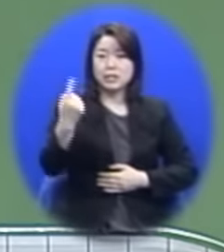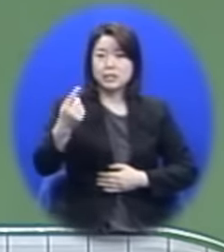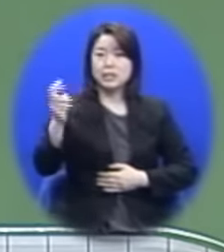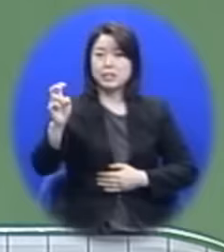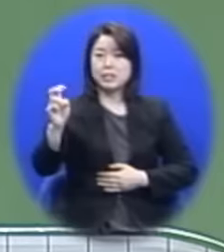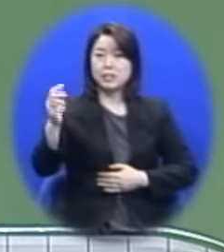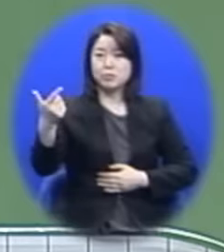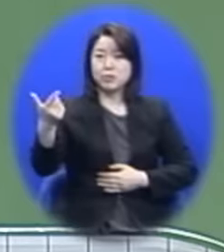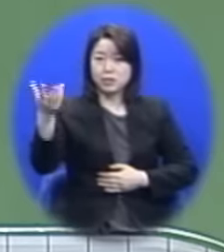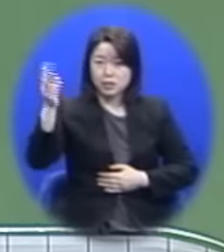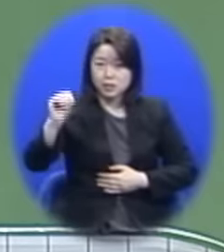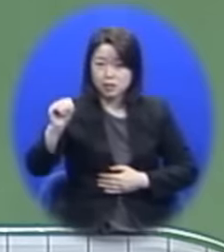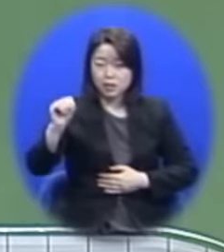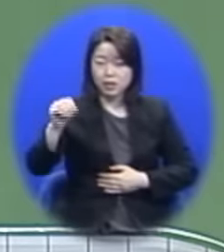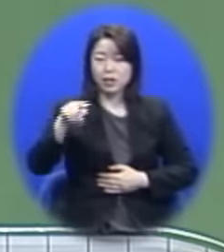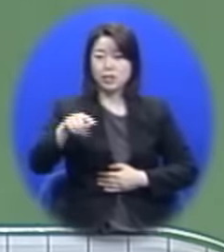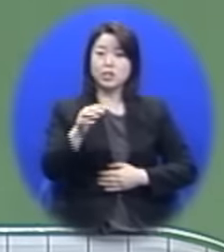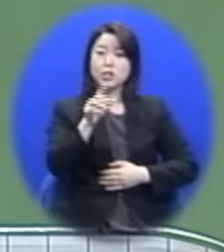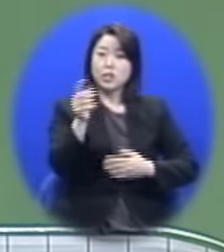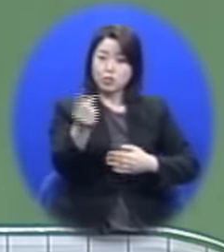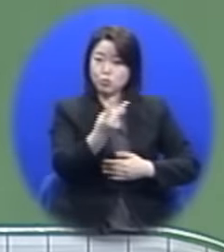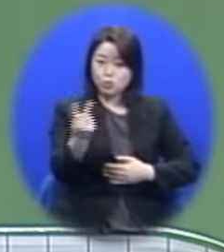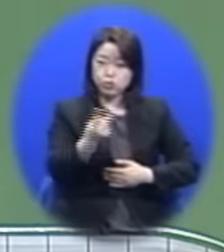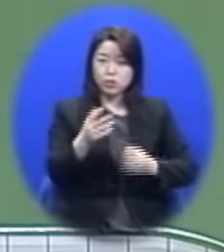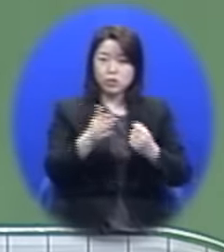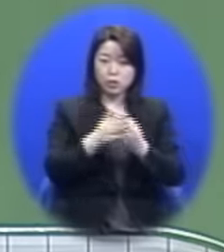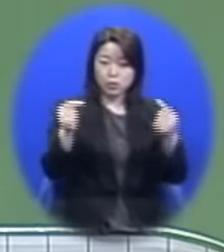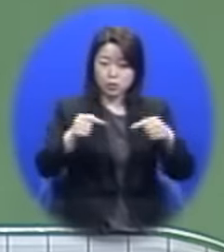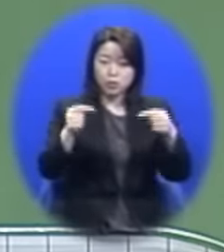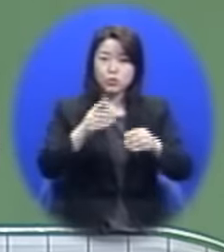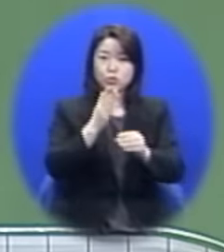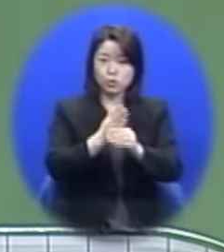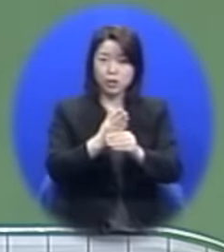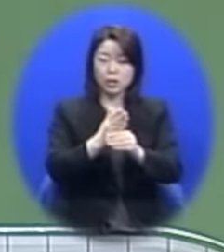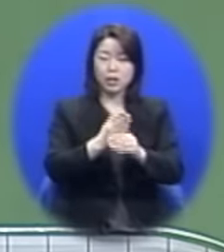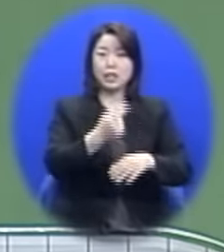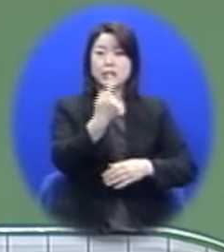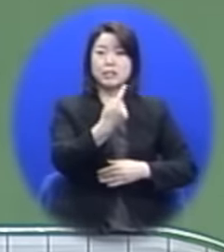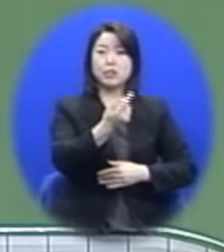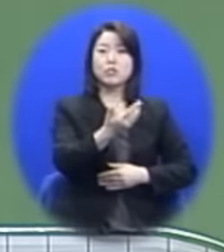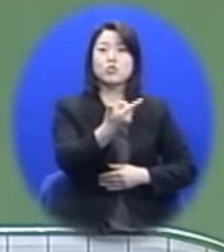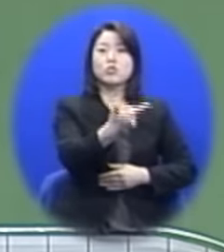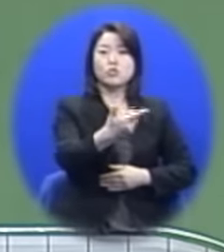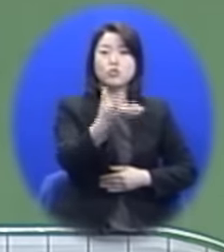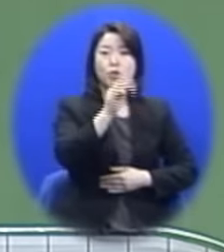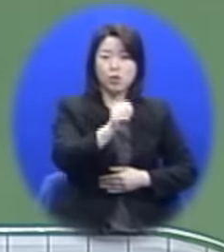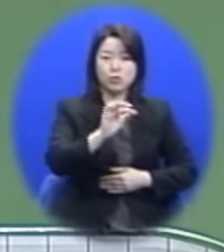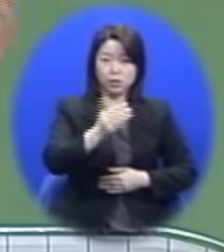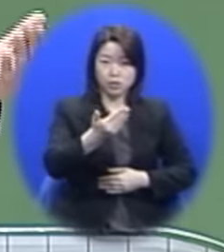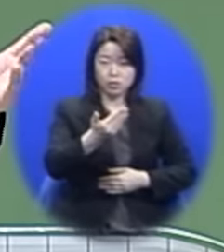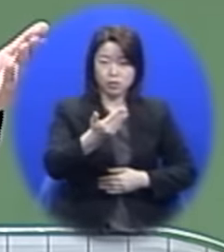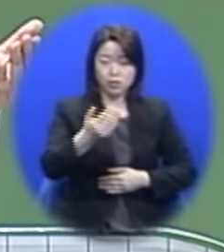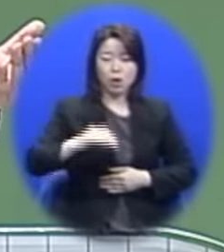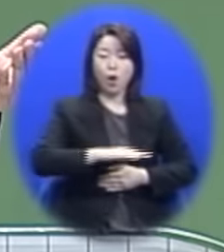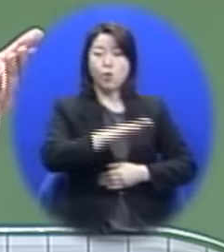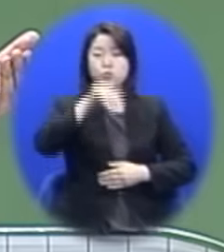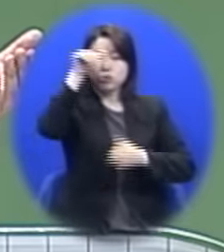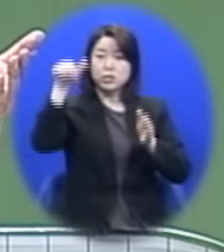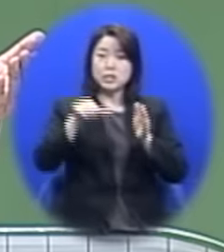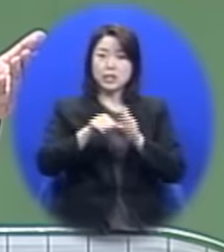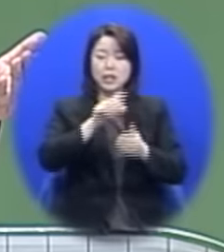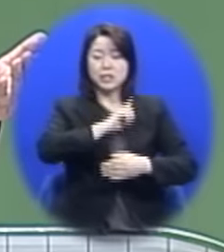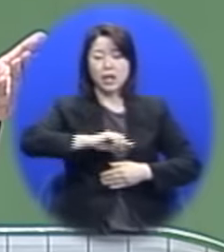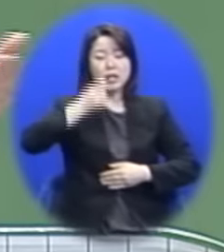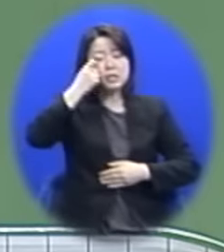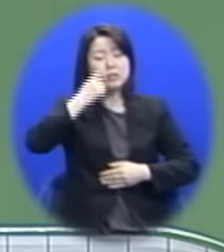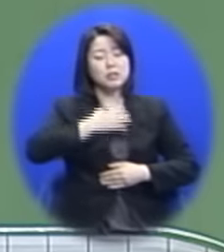1,027억이냐 이 문제 놓고 논의하다가 이게 1,006억이 됐는데 우리 인생에서 가장 슬픈 날이었대.